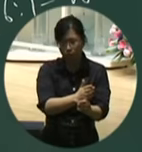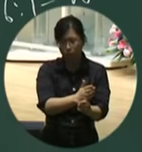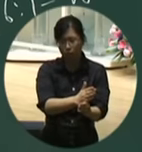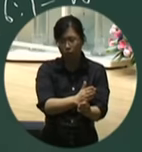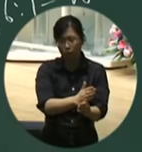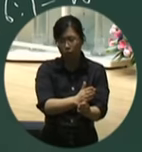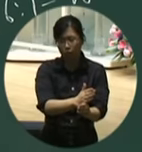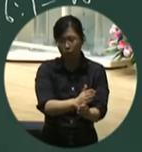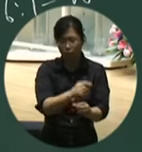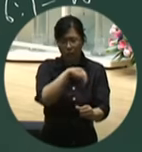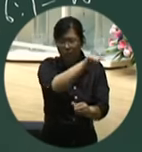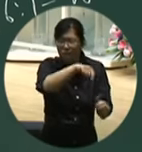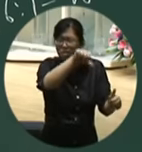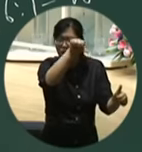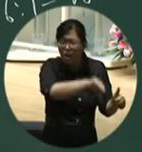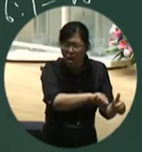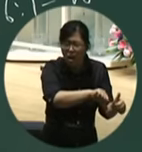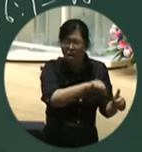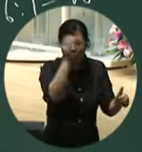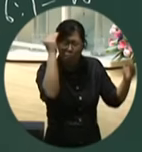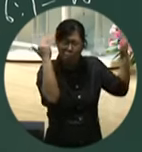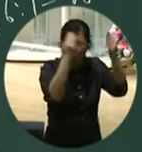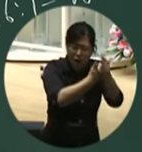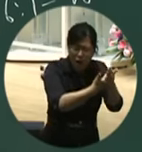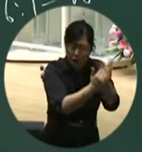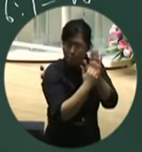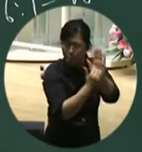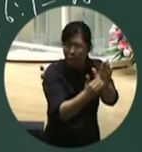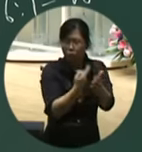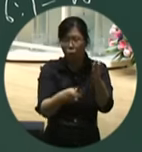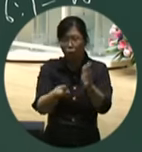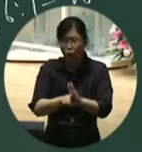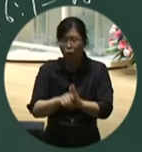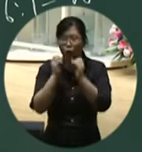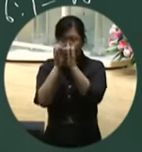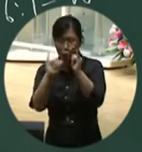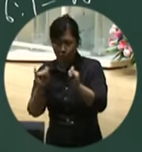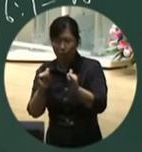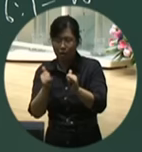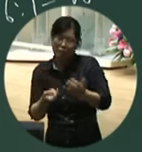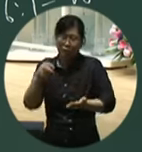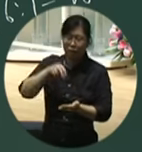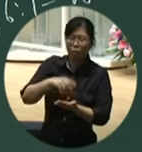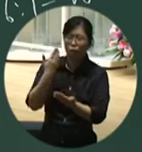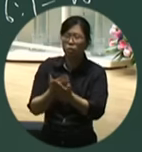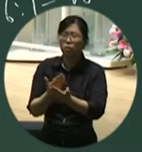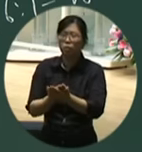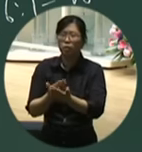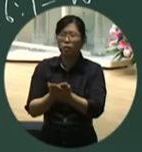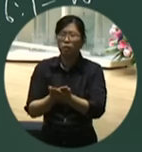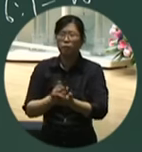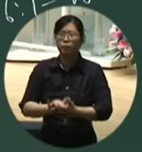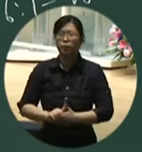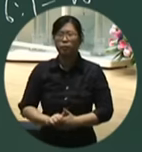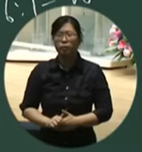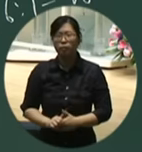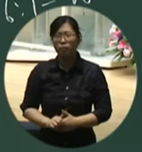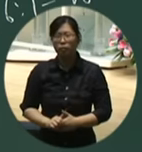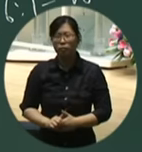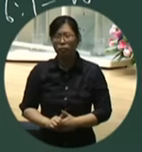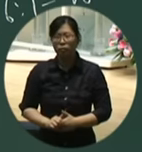decreasing. 이 재앙의 전초전을 막을 수 있도록 전도자들을 세워 주시옵소서. So Lord, raise up your evangelists so that we can stop this coming storm